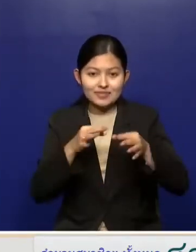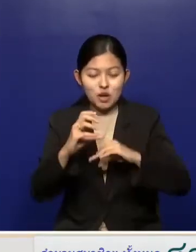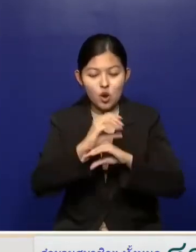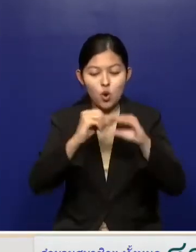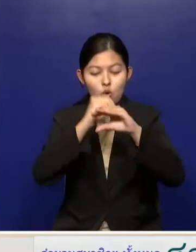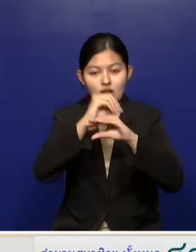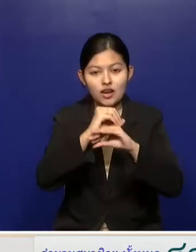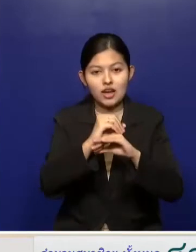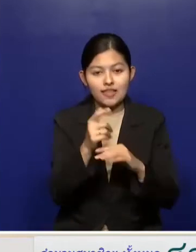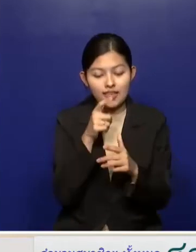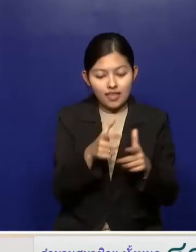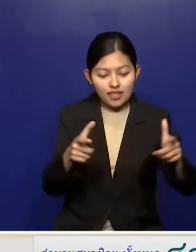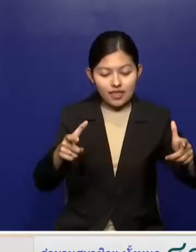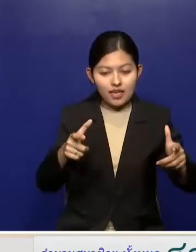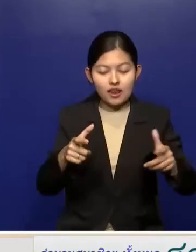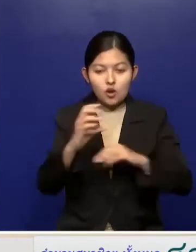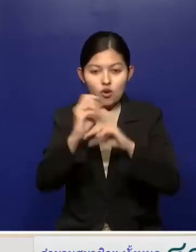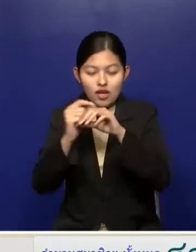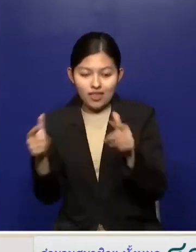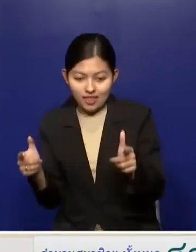ทั้ง โงการขนาใหญ่และครงการขนัดเล็ก